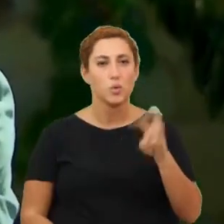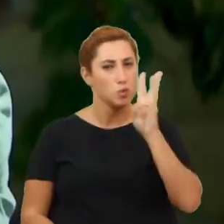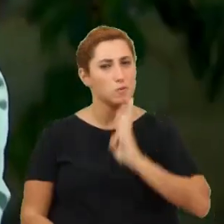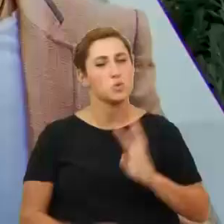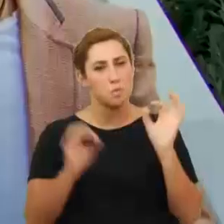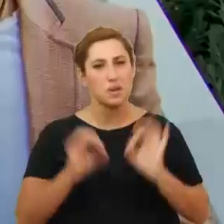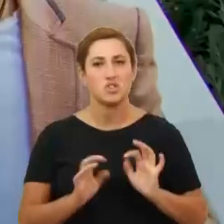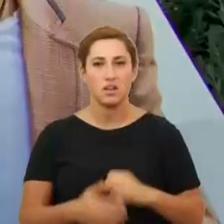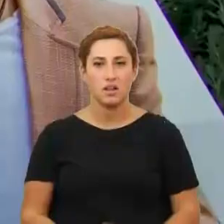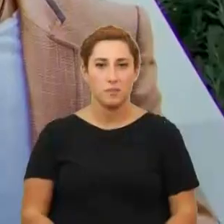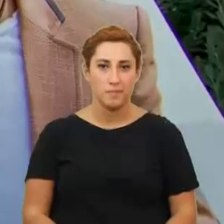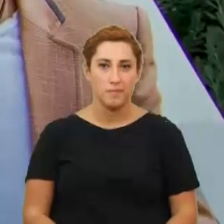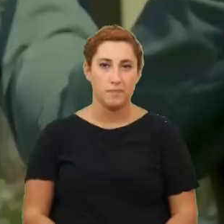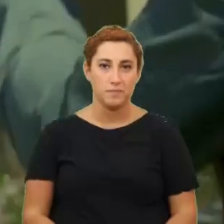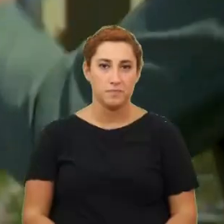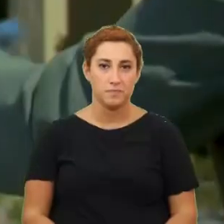300 yapalım.